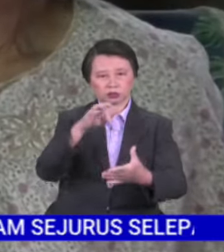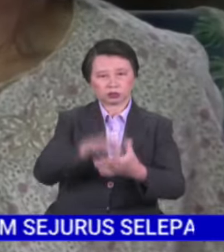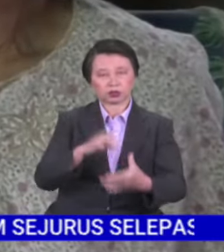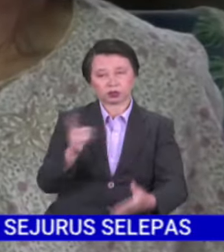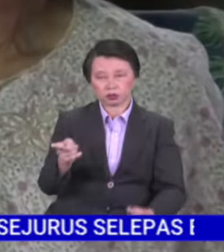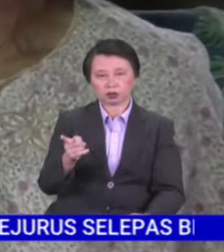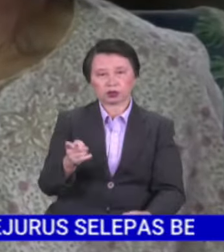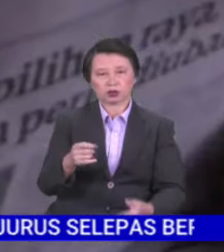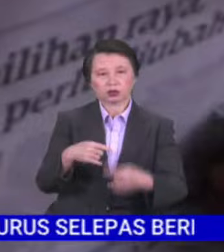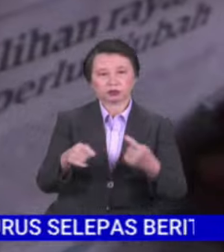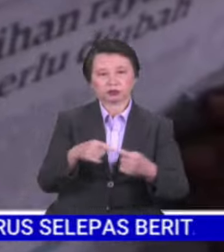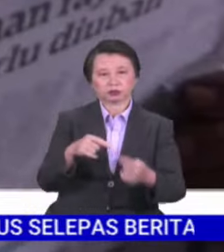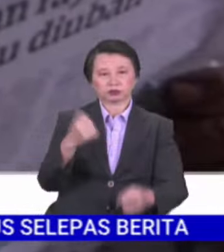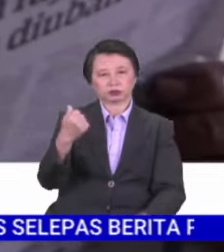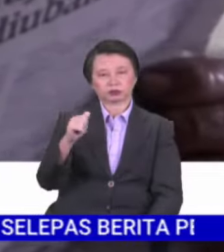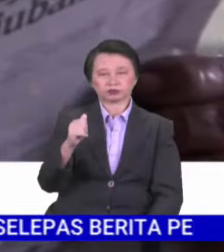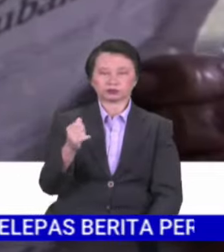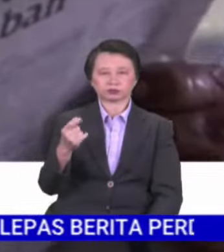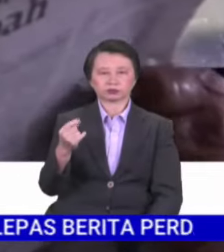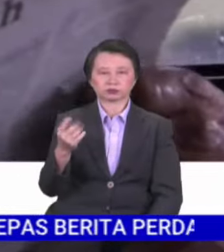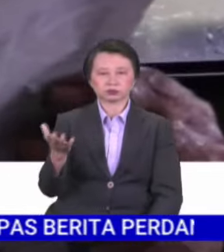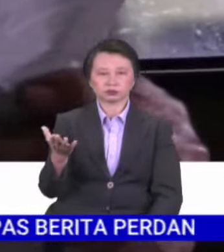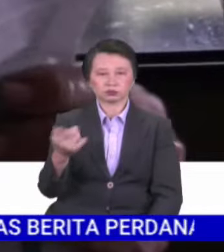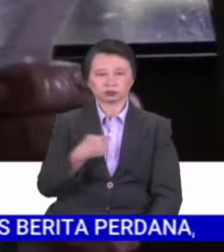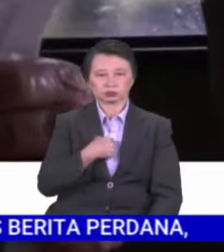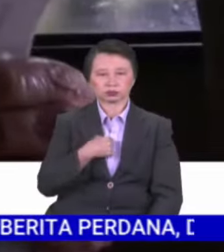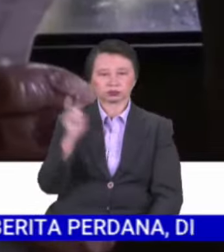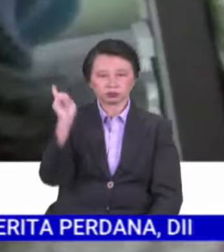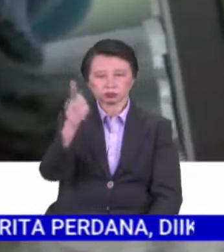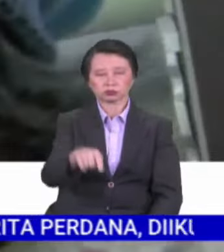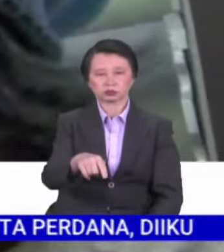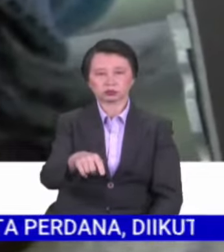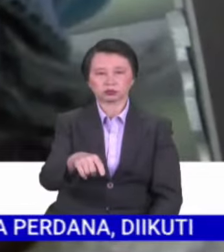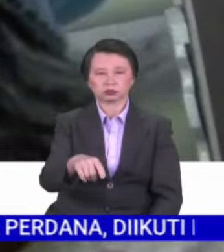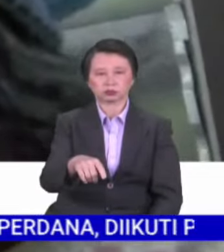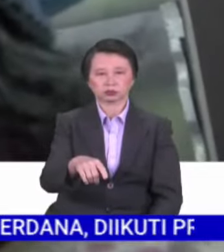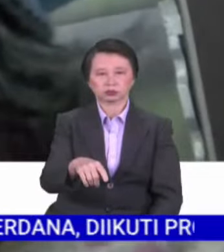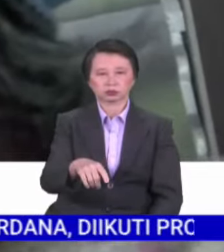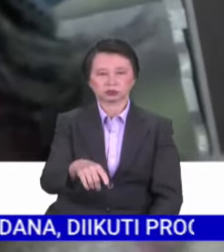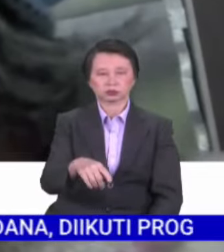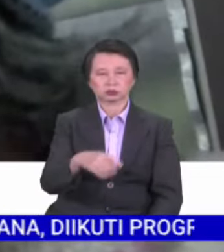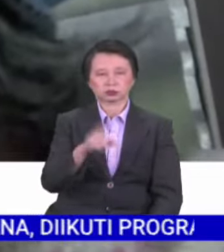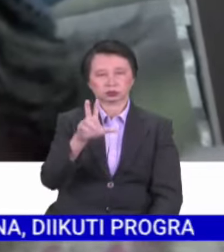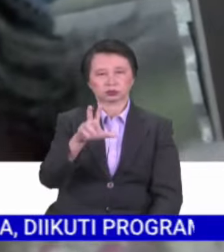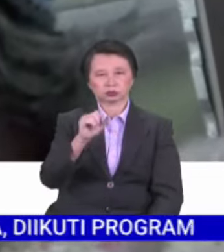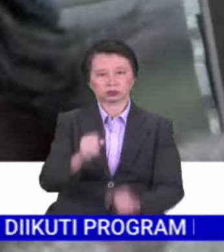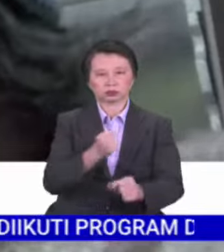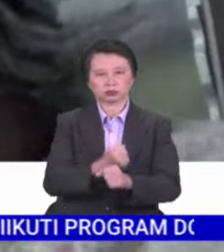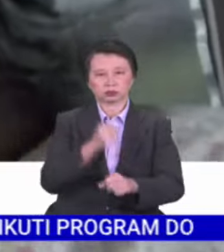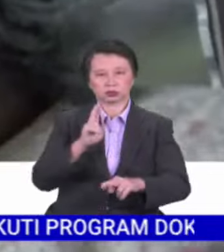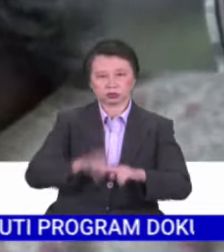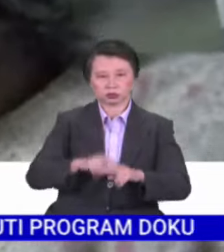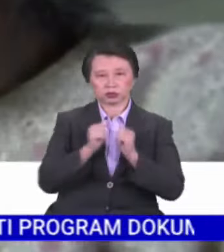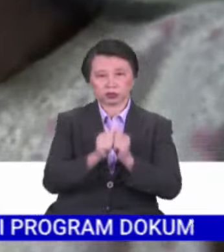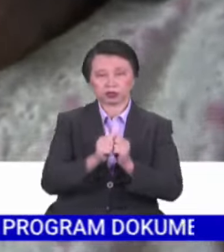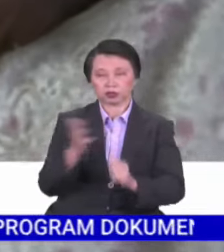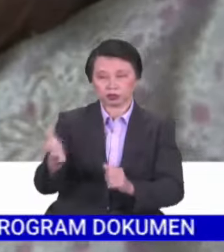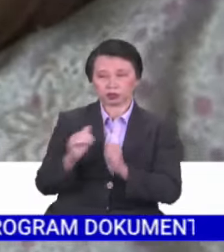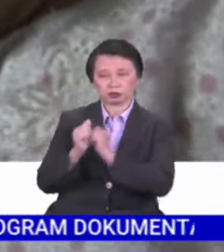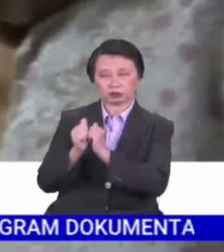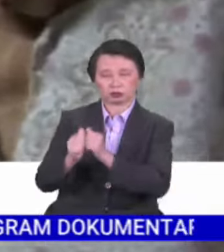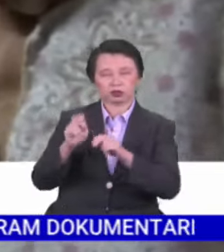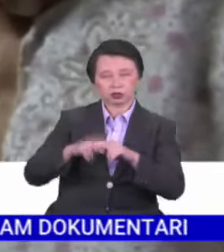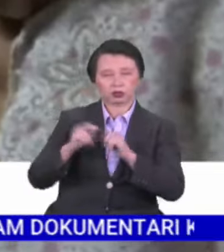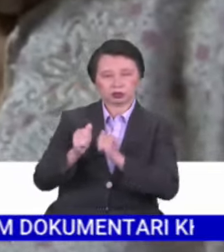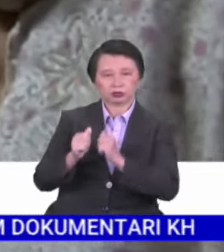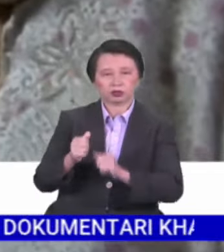lah. Belah-belah kali lah dah tu. Saya mai pun, lah dah 30 tahun dah duduk sini dengan dia.